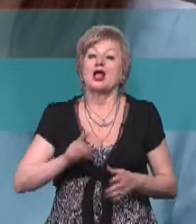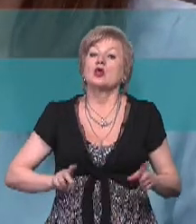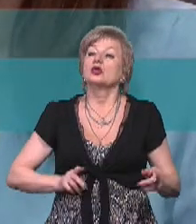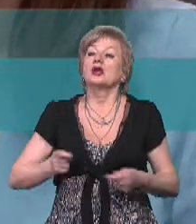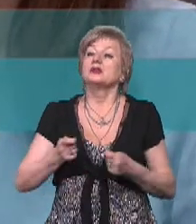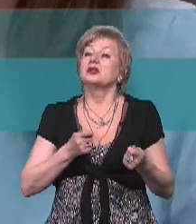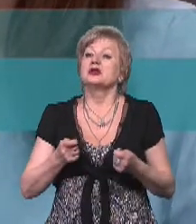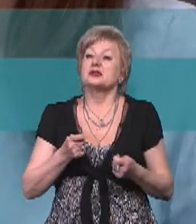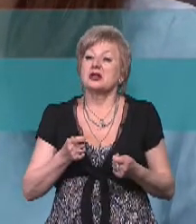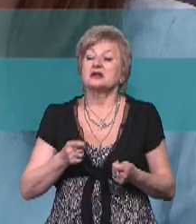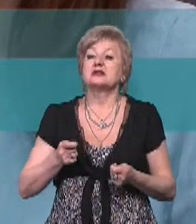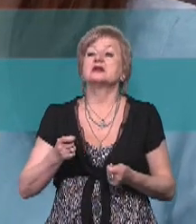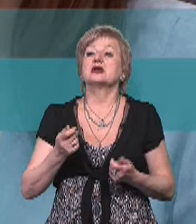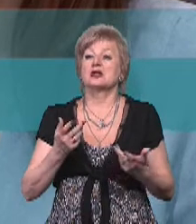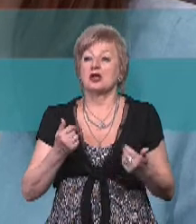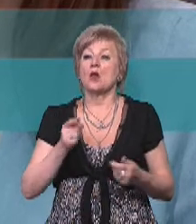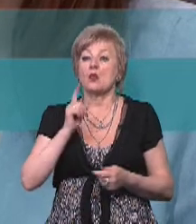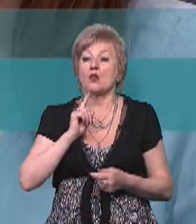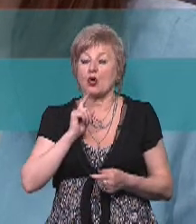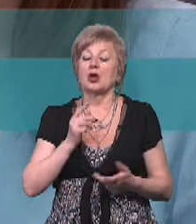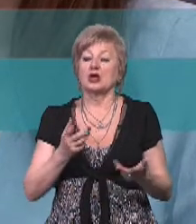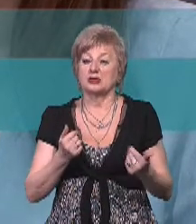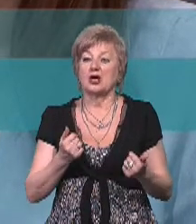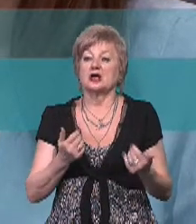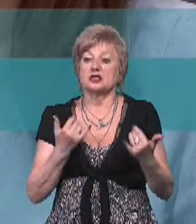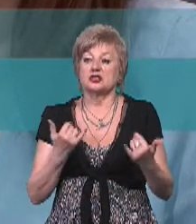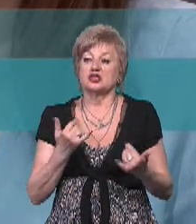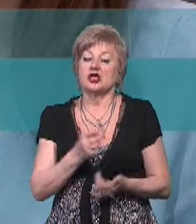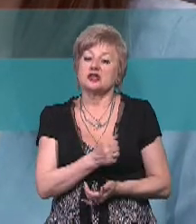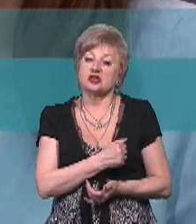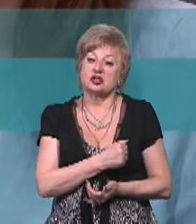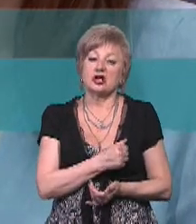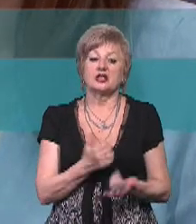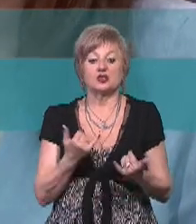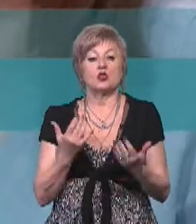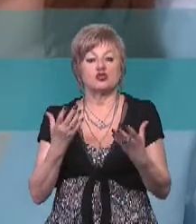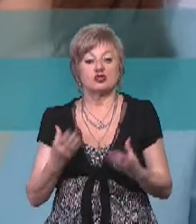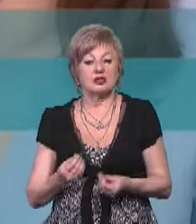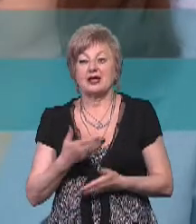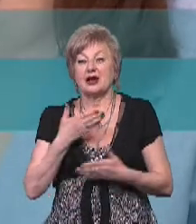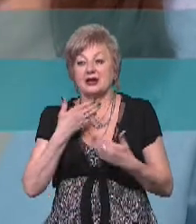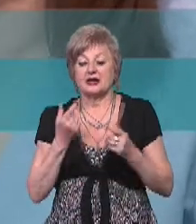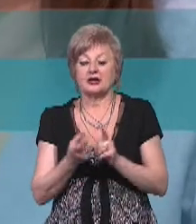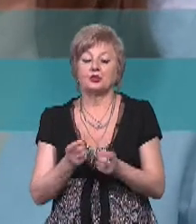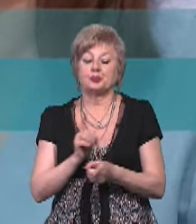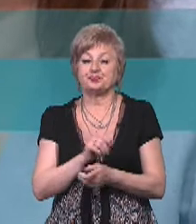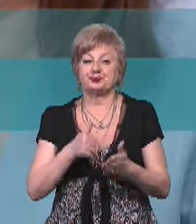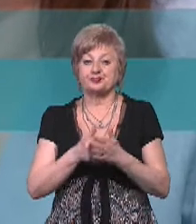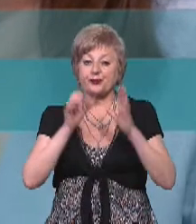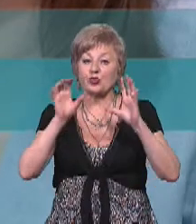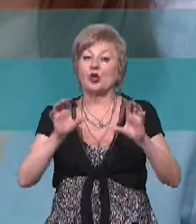адміністрації? Районні адміністрації поки що так. На жаль, у нас на сьогоднішній день немає змін до